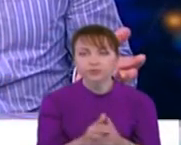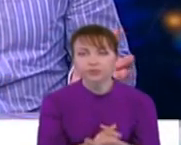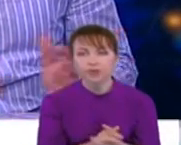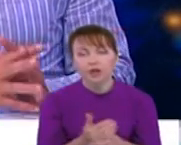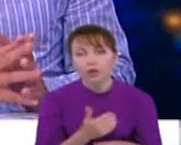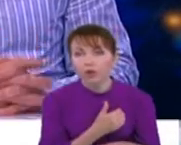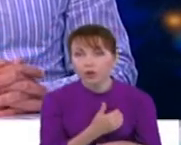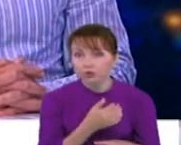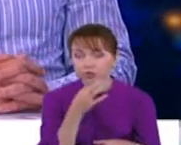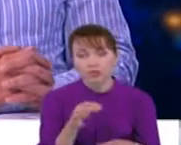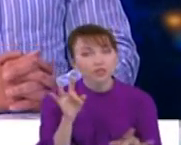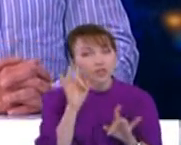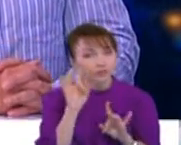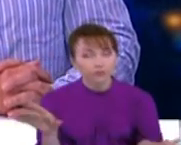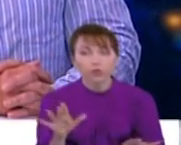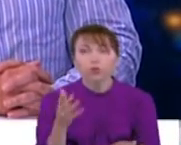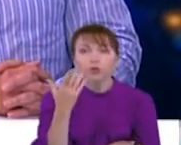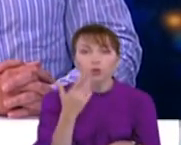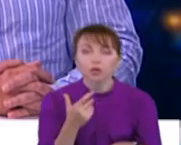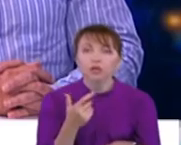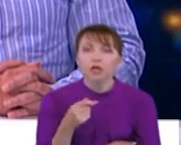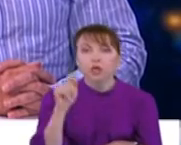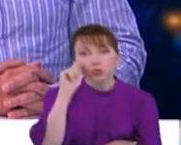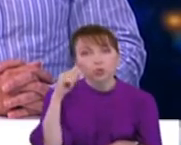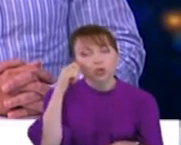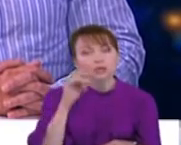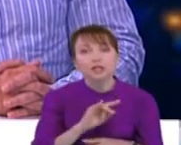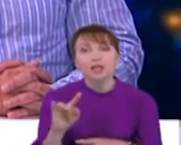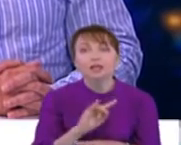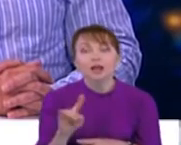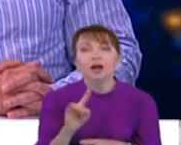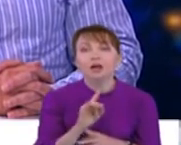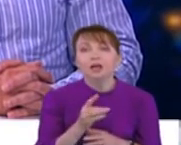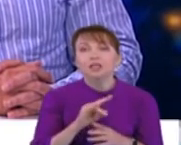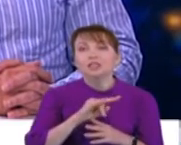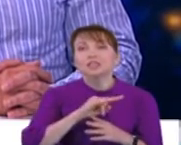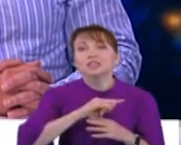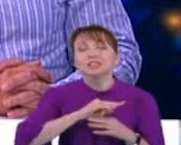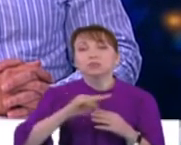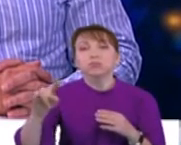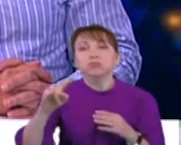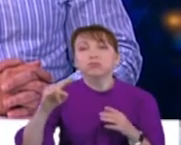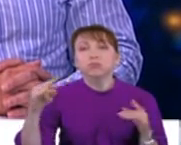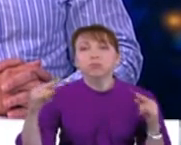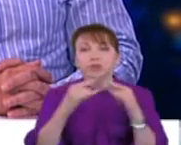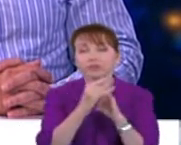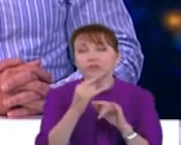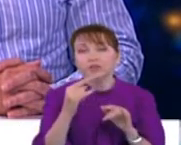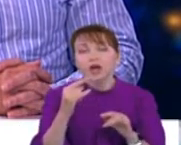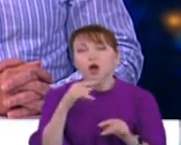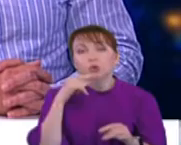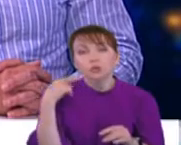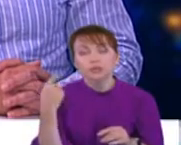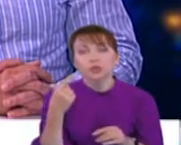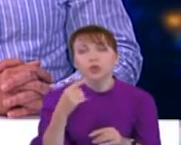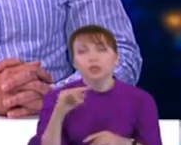хочу сказати, відомо, коли турецький літак збив російського літака, загинув